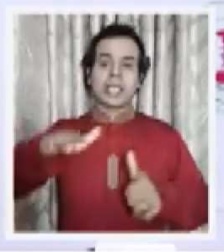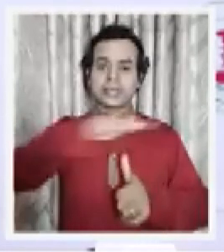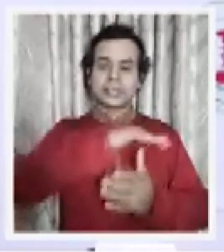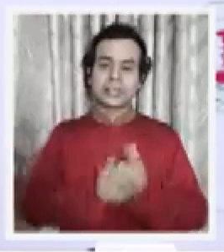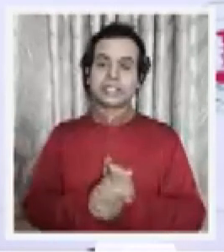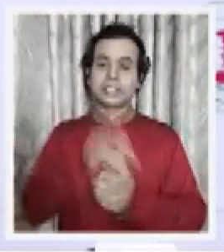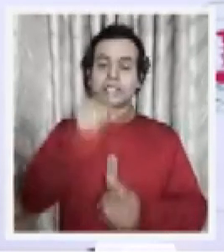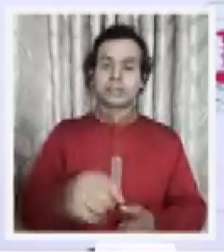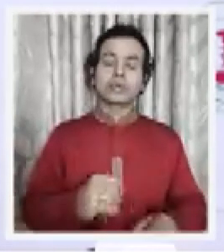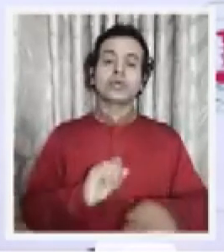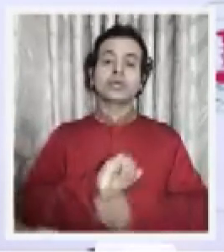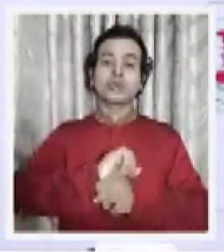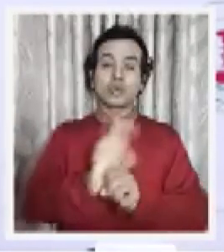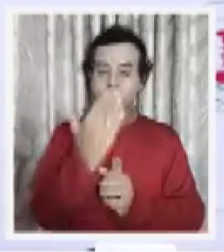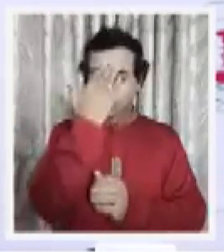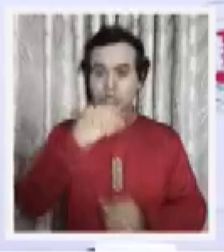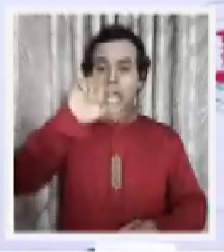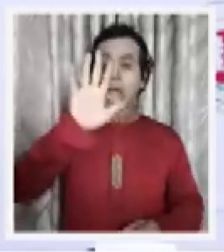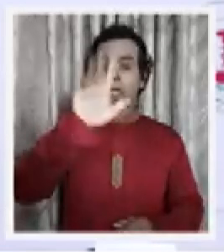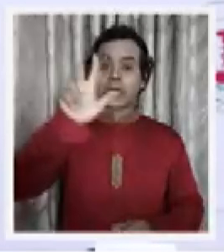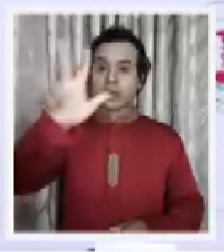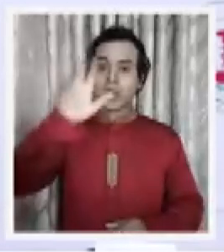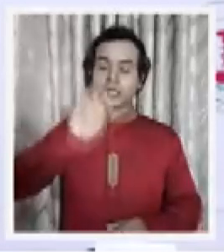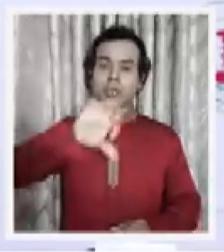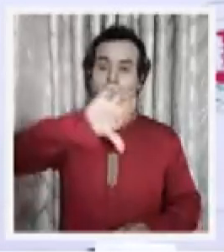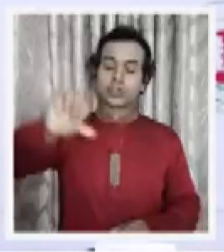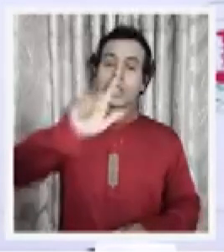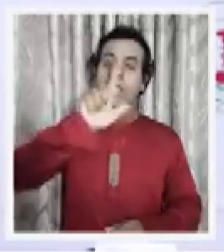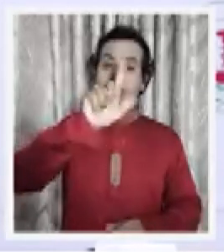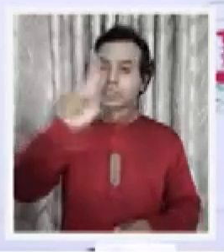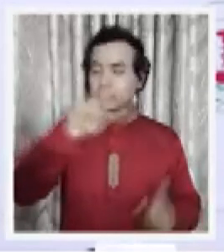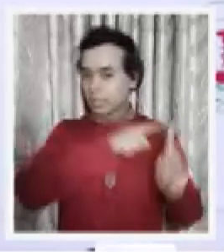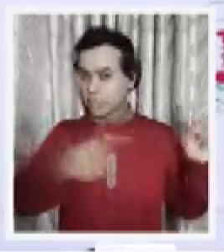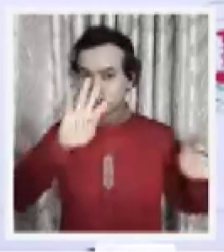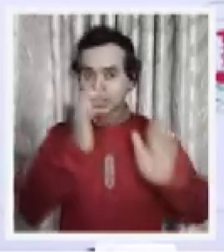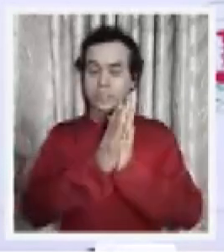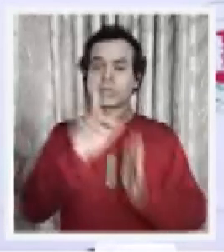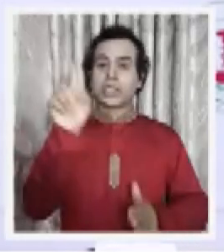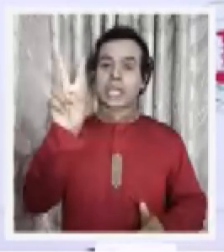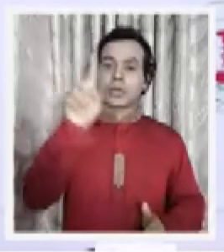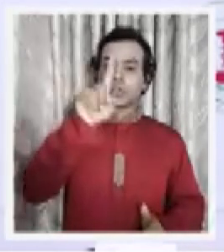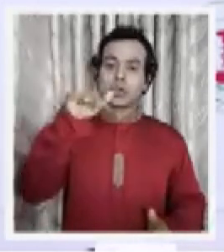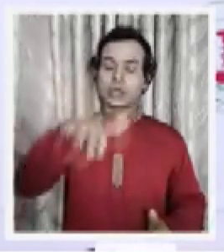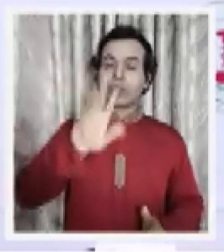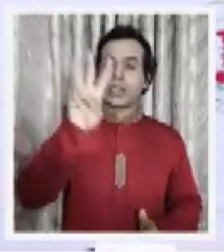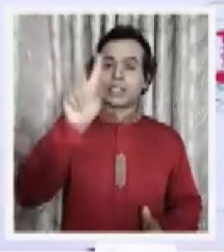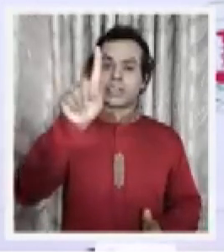দক্ষিণ পূর্ব এশিয়া 24 ঘন্টা শনাক্ত হয়েছে 58,971 জন, এ পর্যন্ত দক্ষিণ পূর্ব এশিয়া শনাক্ত